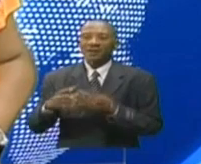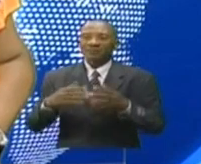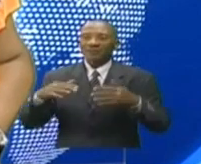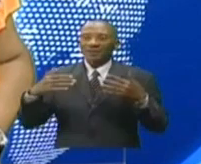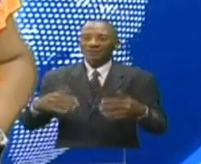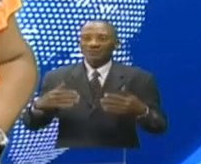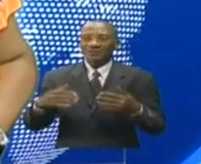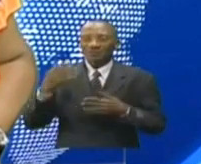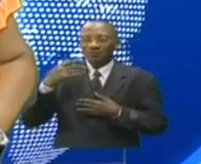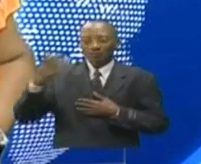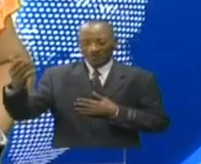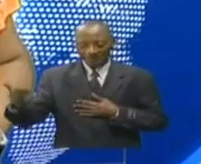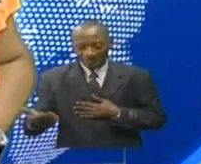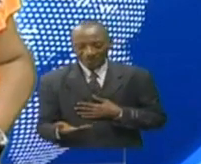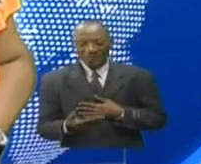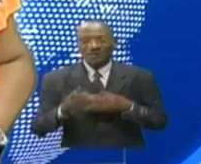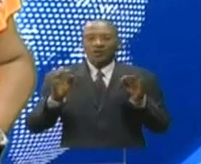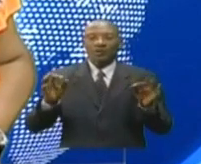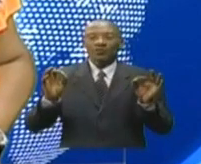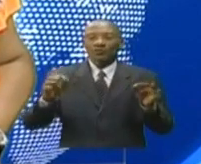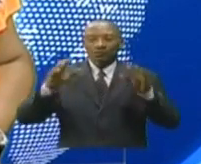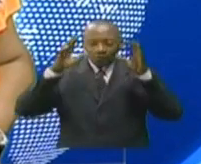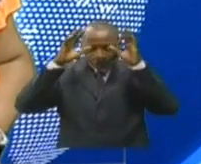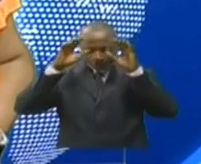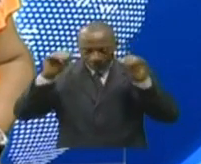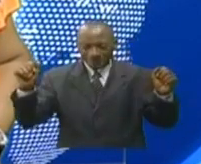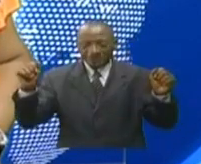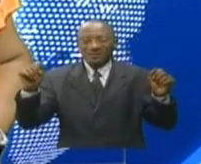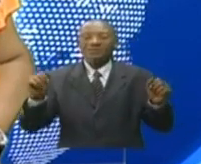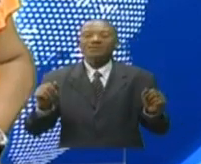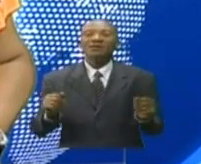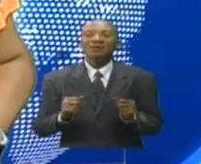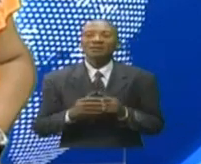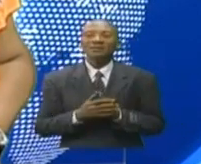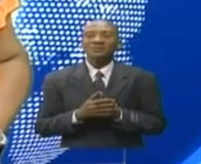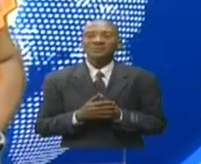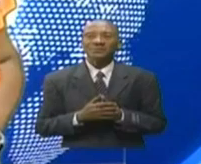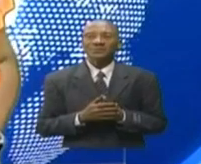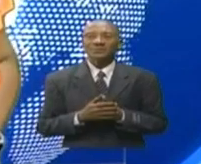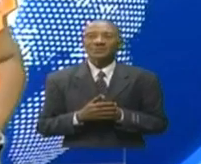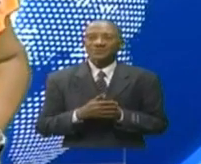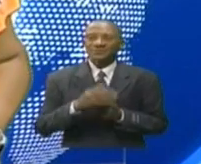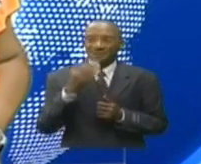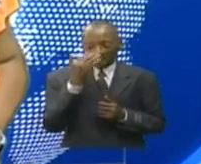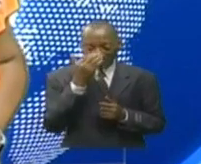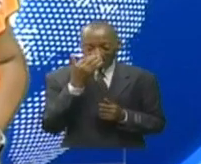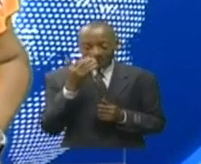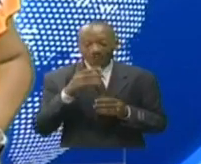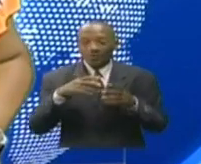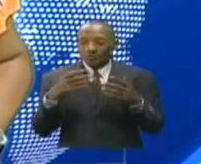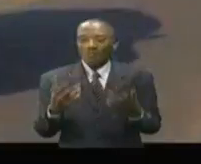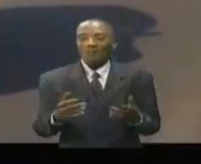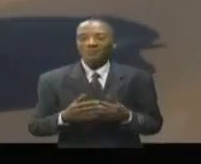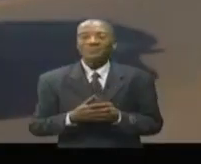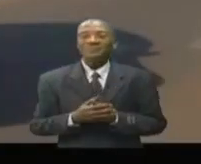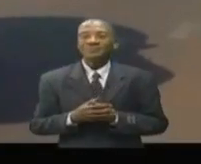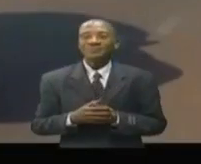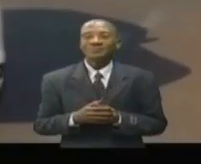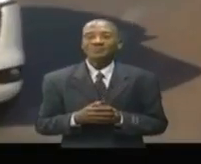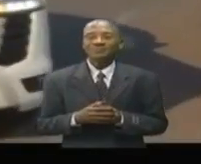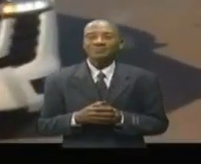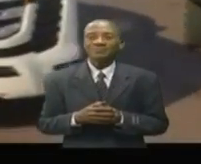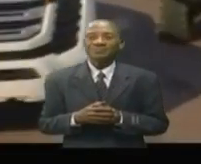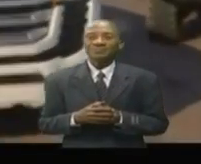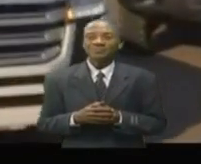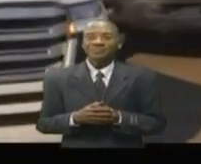l'une de leurs élevées au rang de gouverneur de province, Julie Ngungwa. Les détails avec Mathias Makolevera.